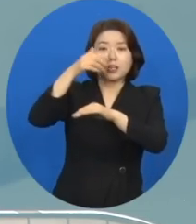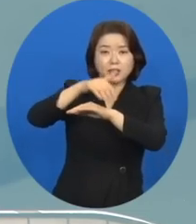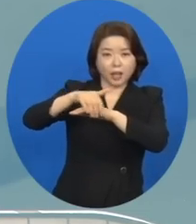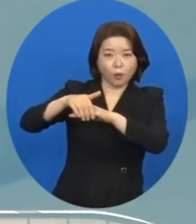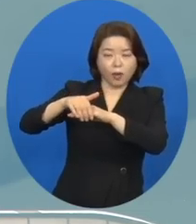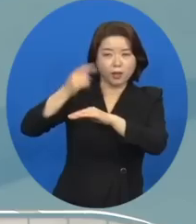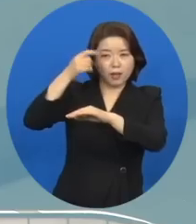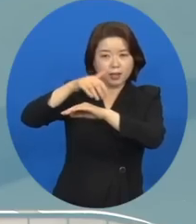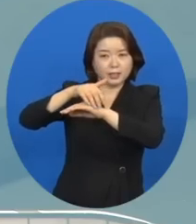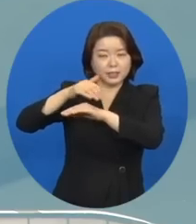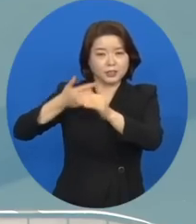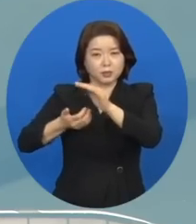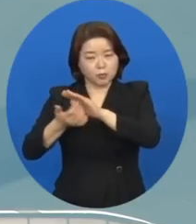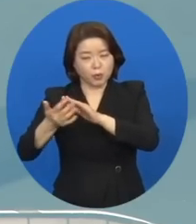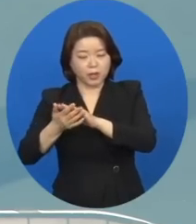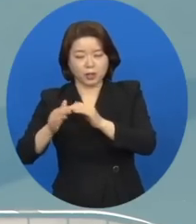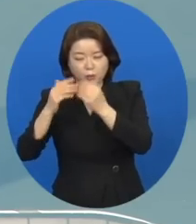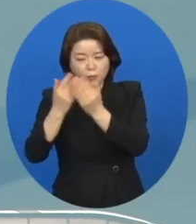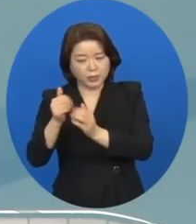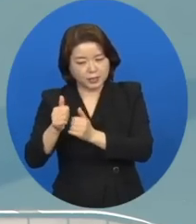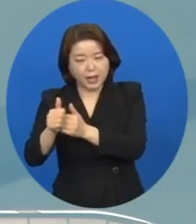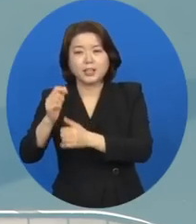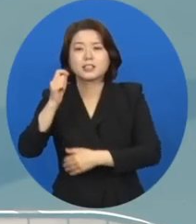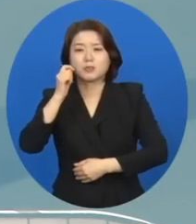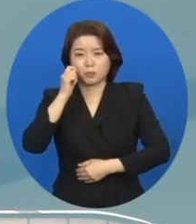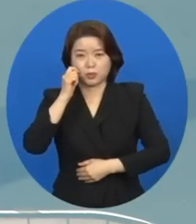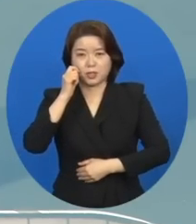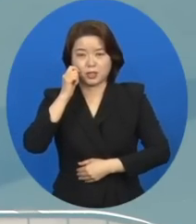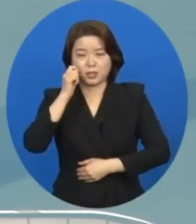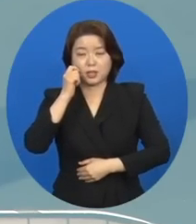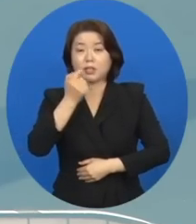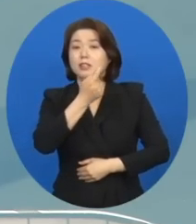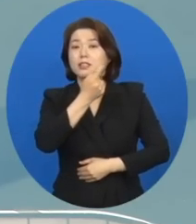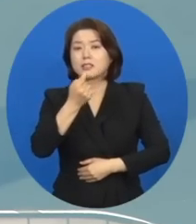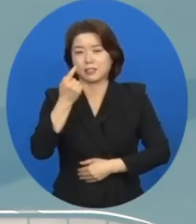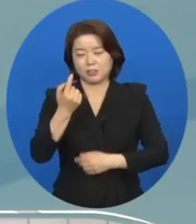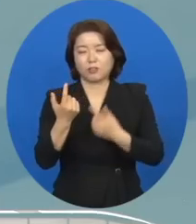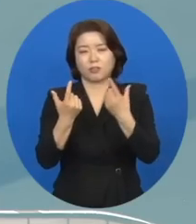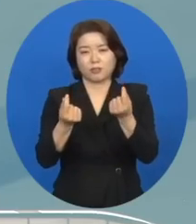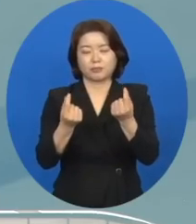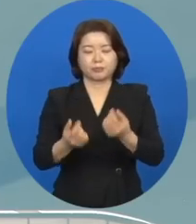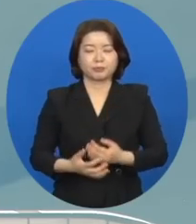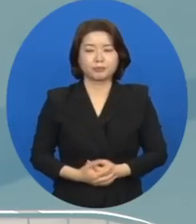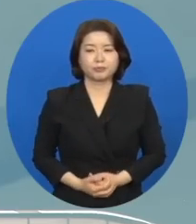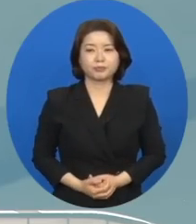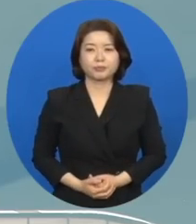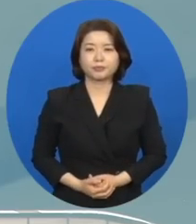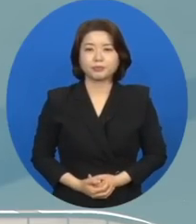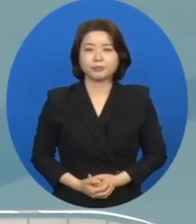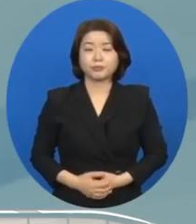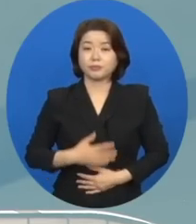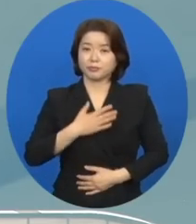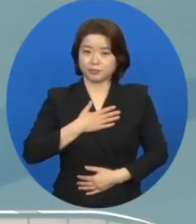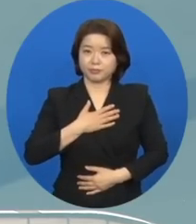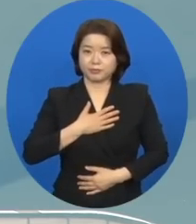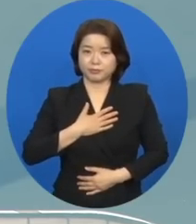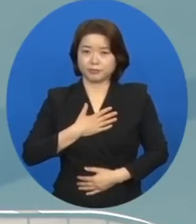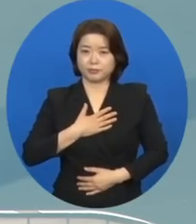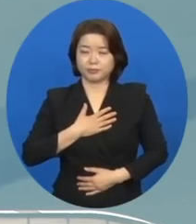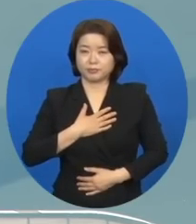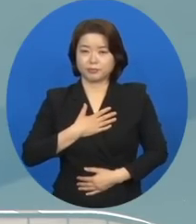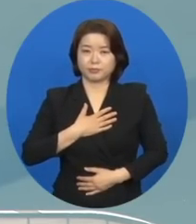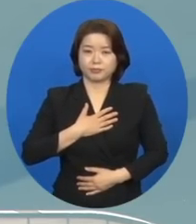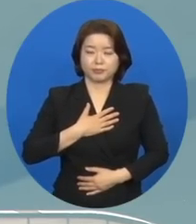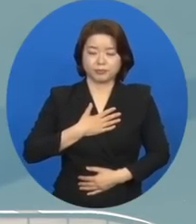그분의 모략을 온전히 따르지 못한다고 하는 증거일지도 모릅니다. 나의 지혜를